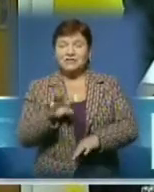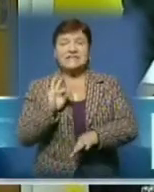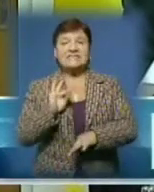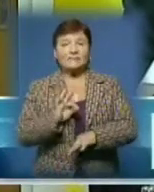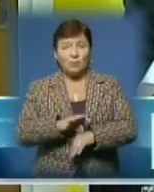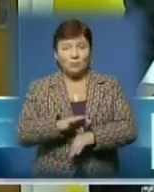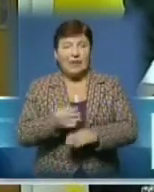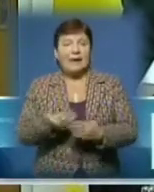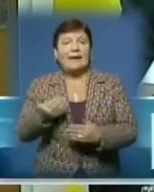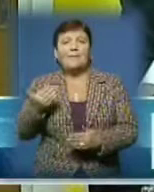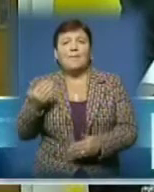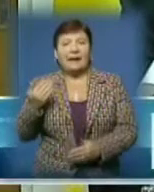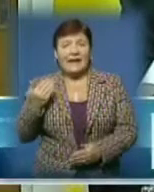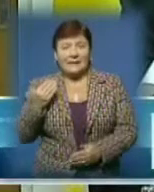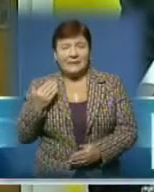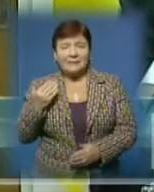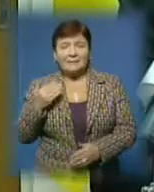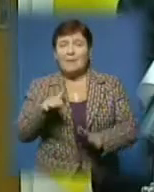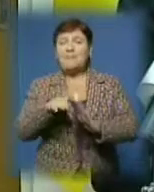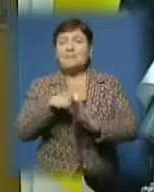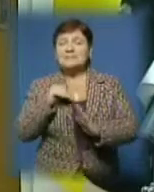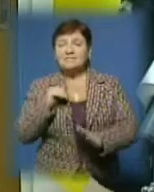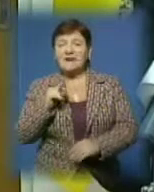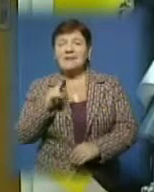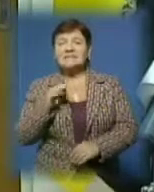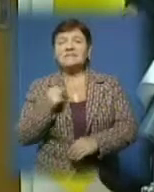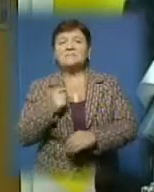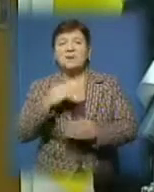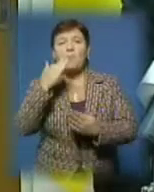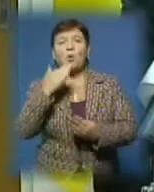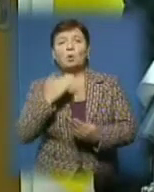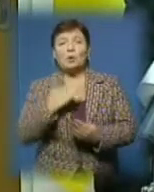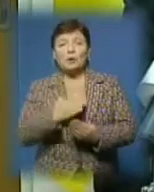на попередніх призивах, і це визначено протоколами